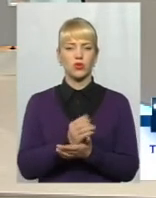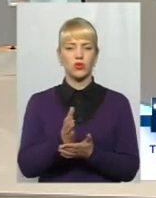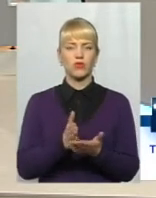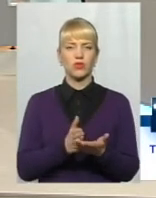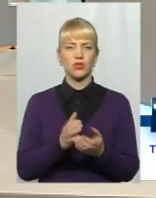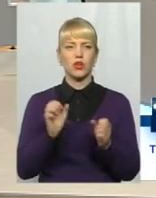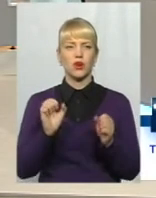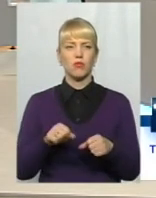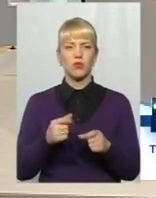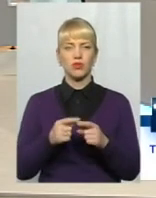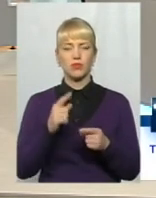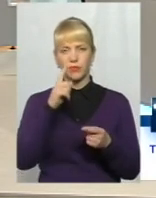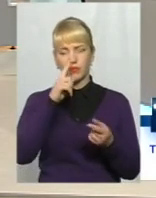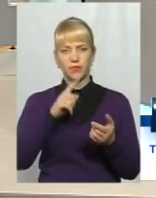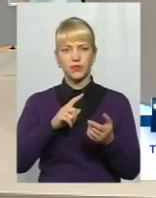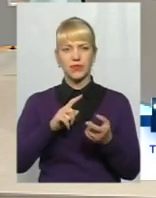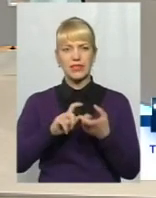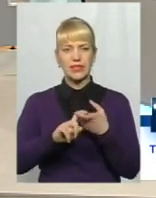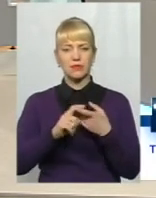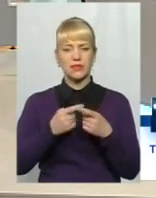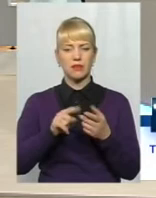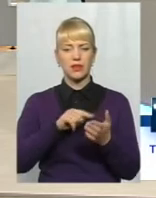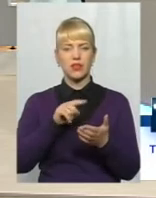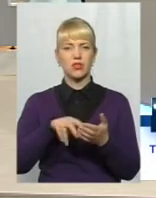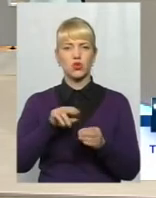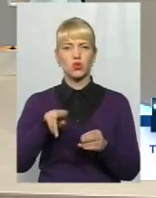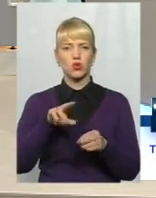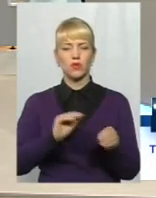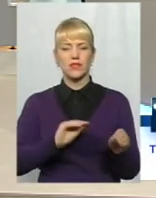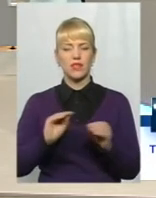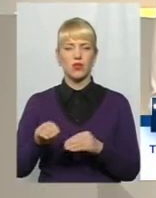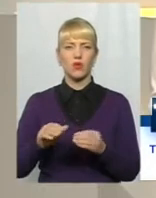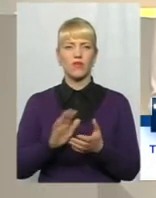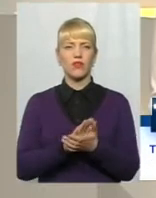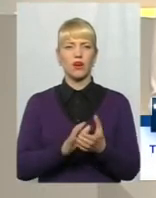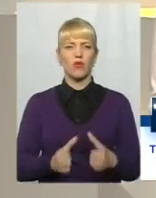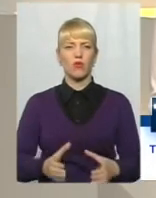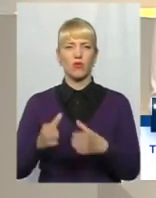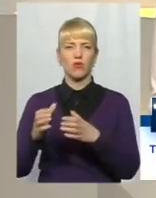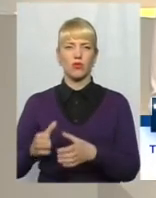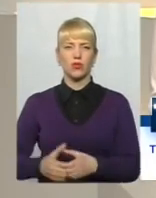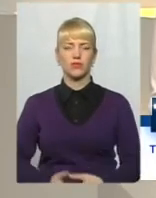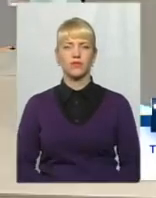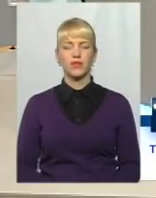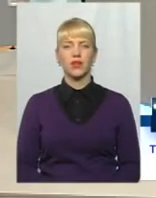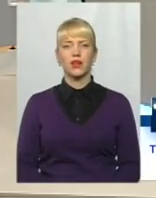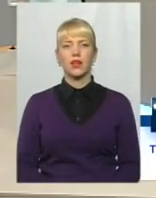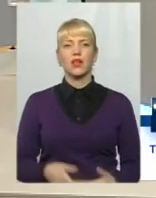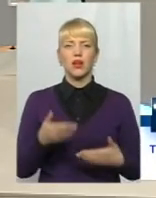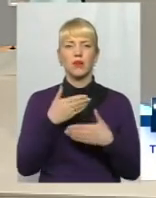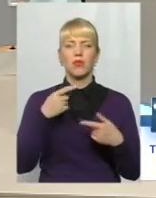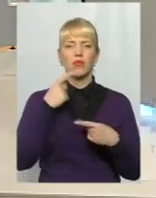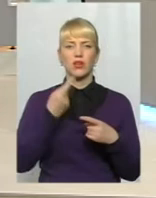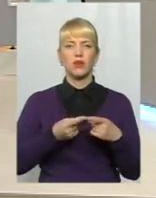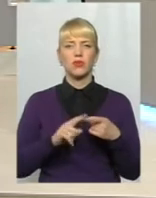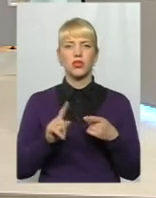інфраструктури, ми вже зачепнули це питання трішки, з приводу встановлення урн, все ж таки буде поповнення в нашому місті. Ну, ми говорили про те,